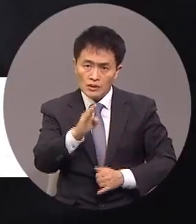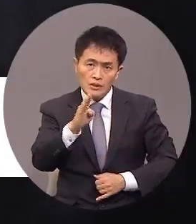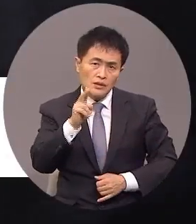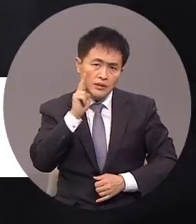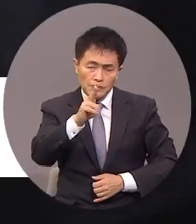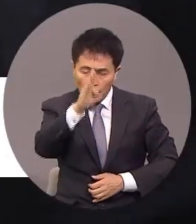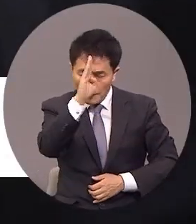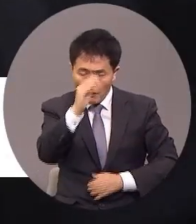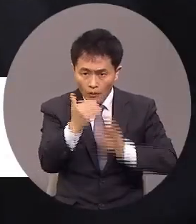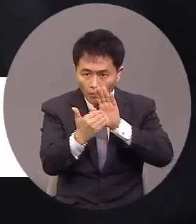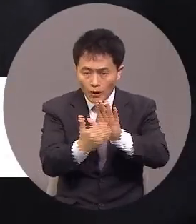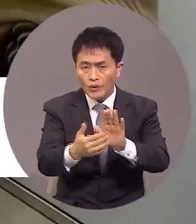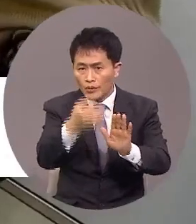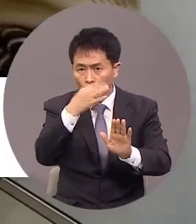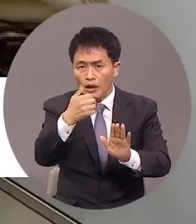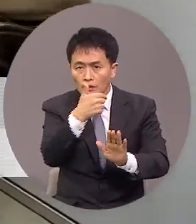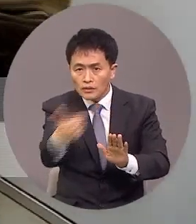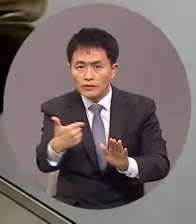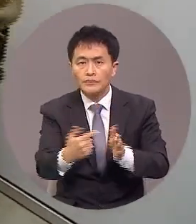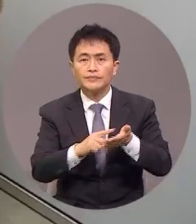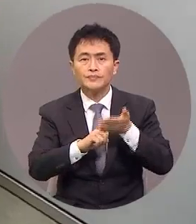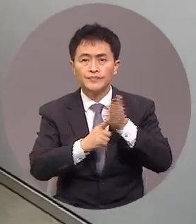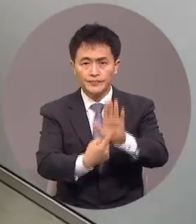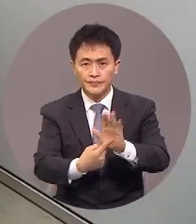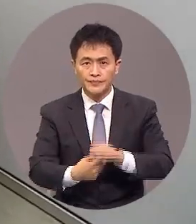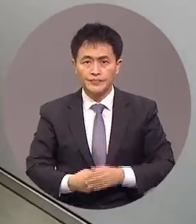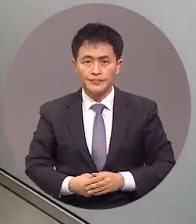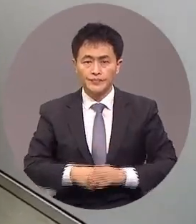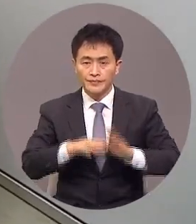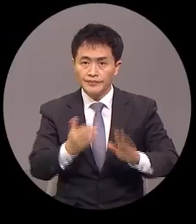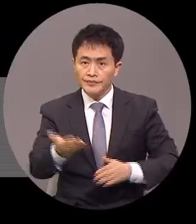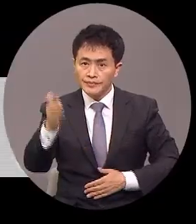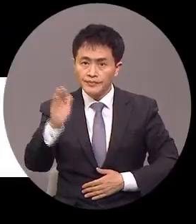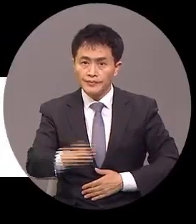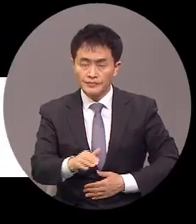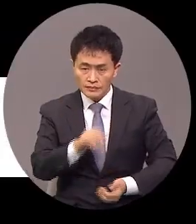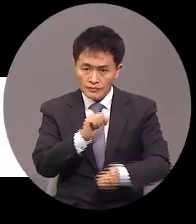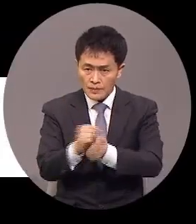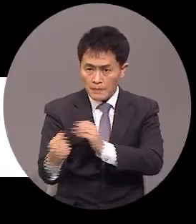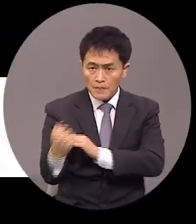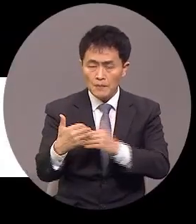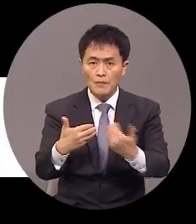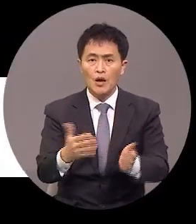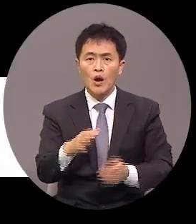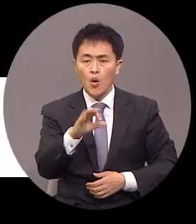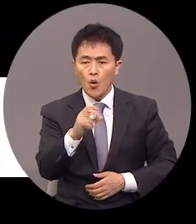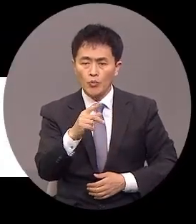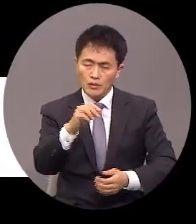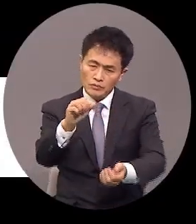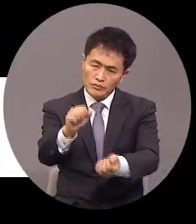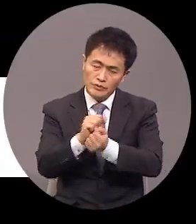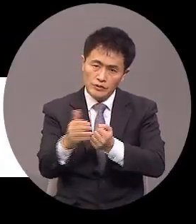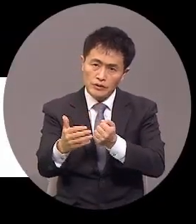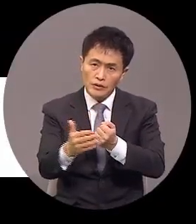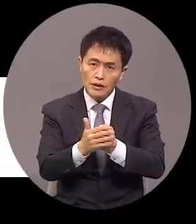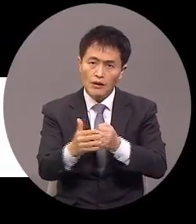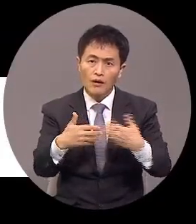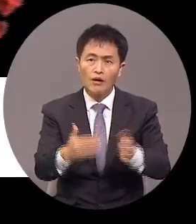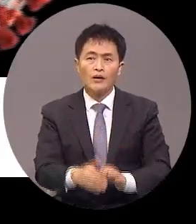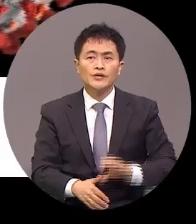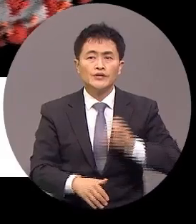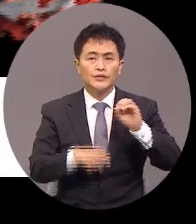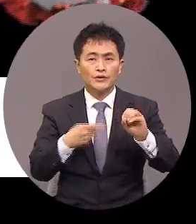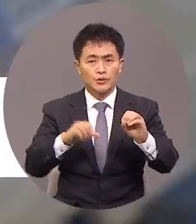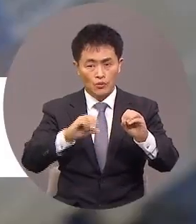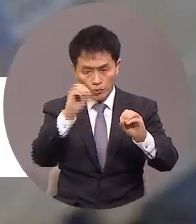것을 막아주는 효과가 큰 것으로 나타났습니다. 하지만 전파력이 강한 오미크론의 특성상 입원율이